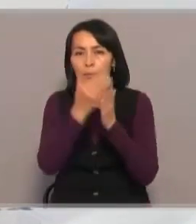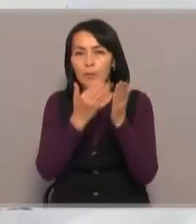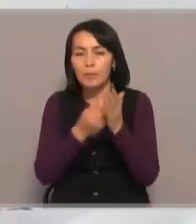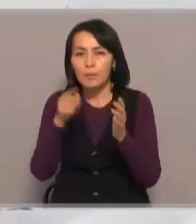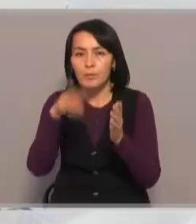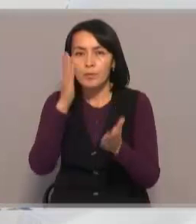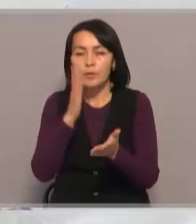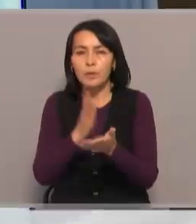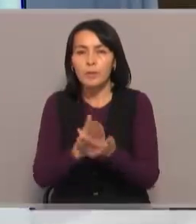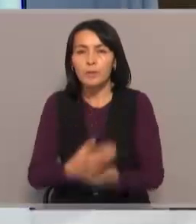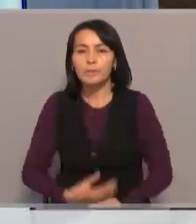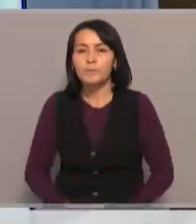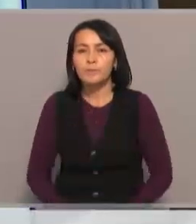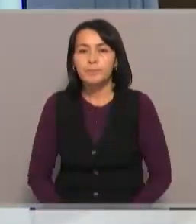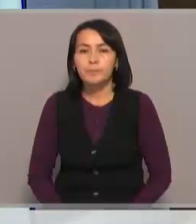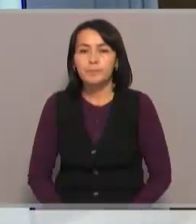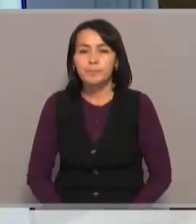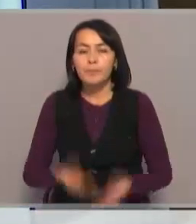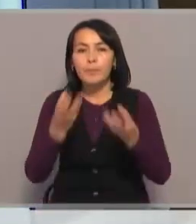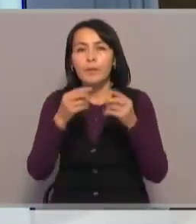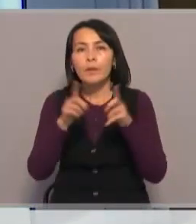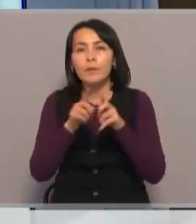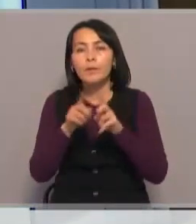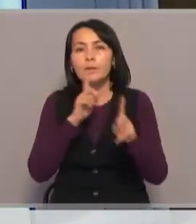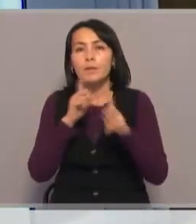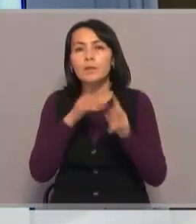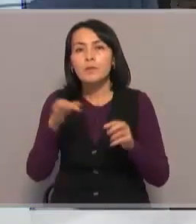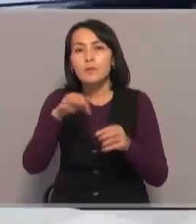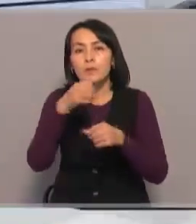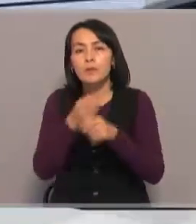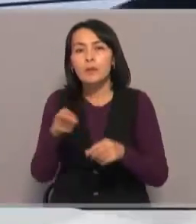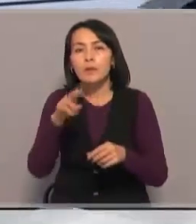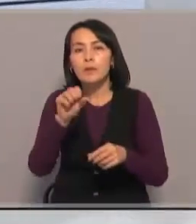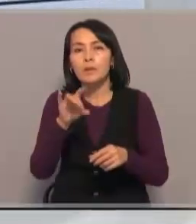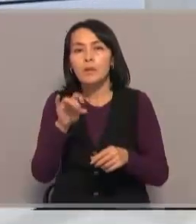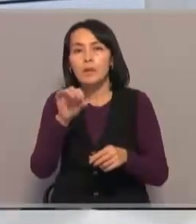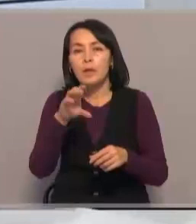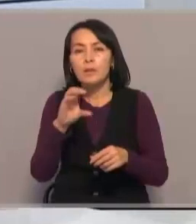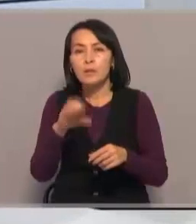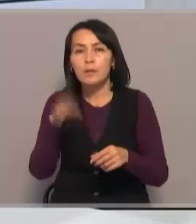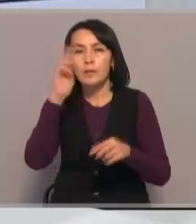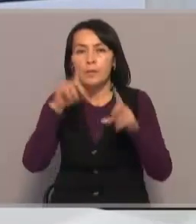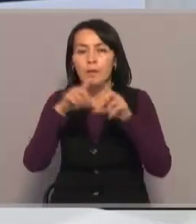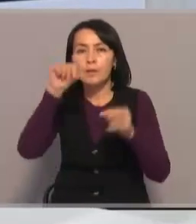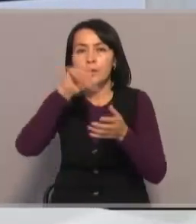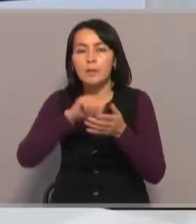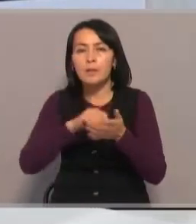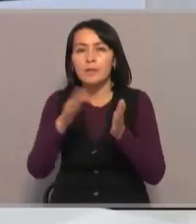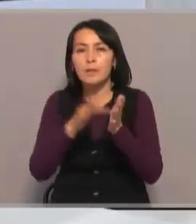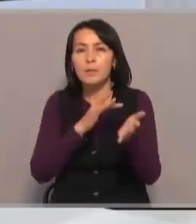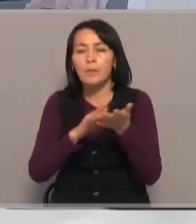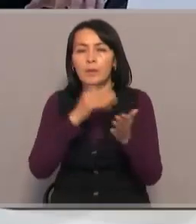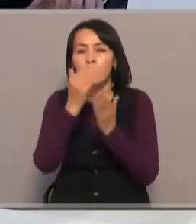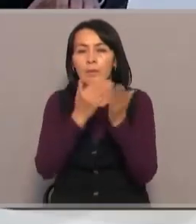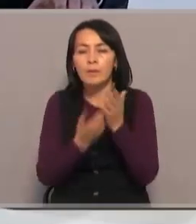ішінде қалыптасып беріліп отырады. Сондай-ақ жиын барысында облыс әкімі Дархан Сатыбалдыға білім мекемелеріне енгізілетін бухгалтерия